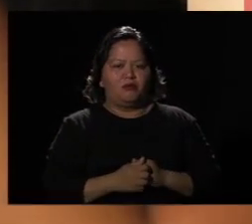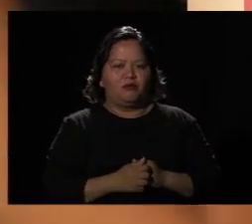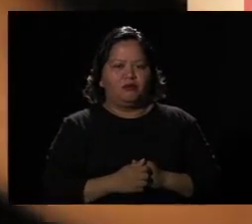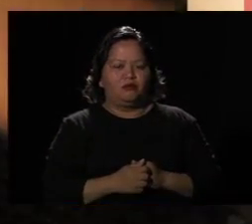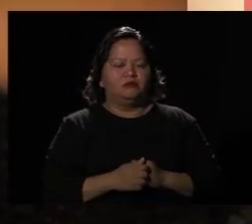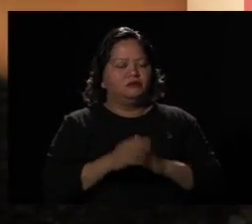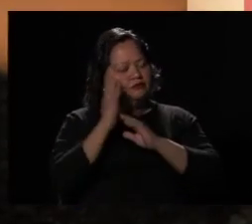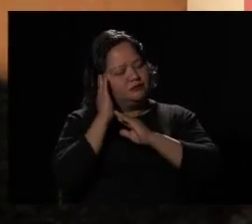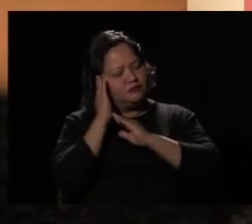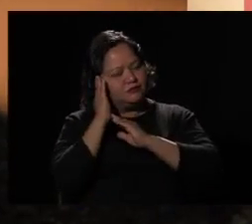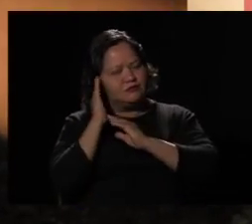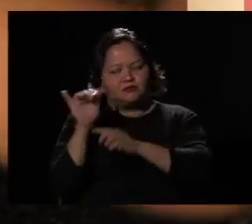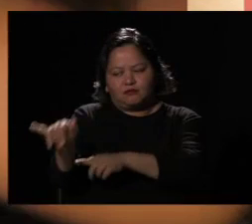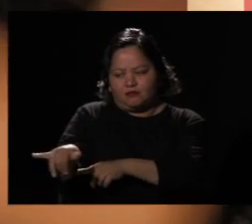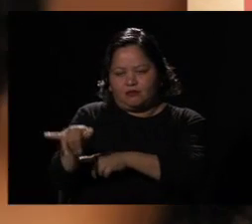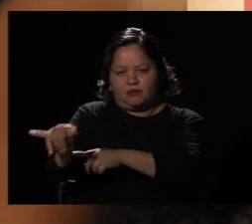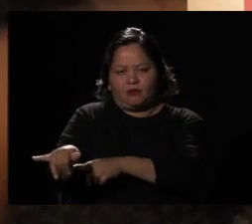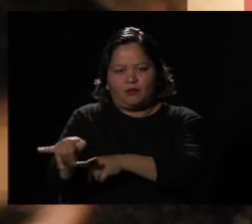kinama